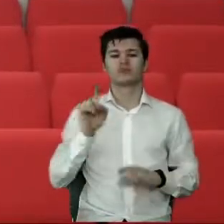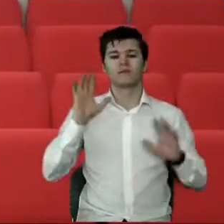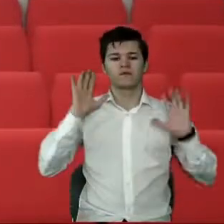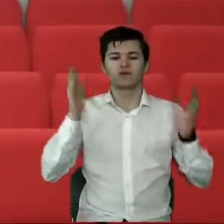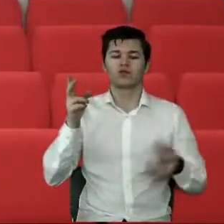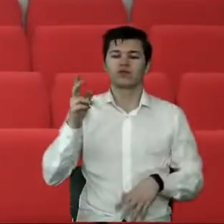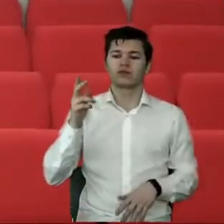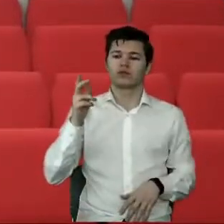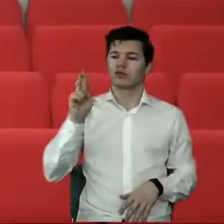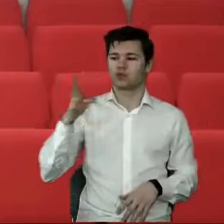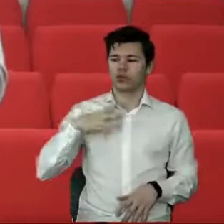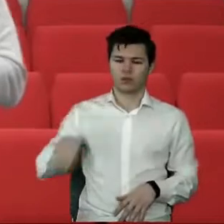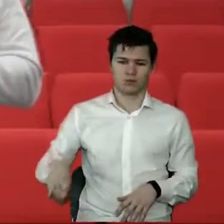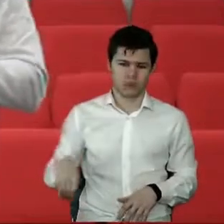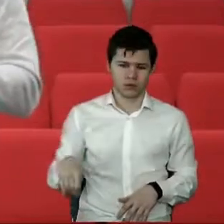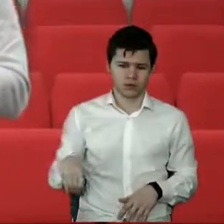попал он.